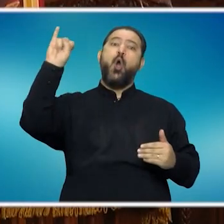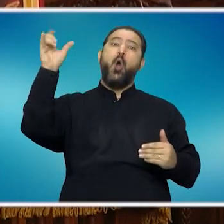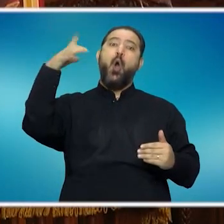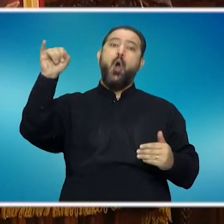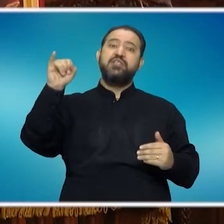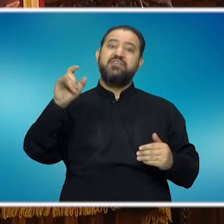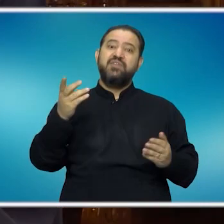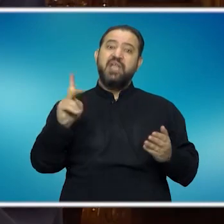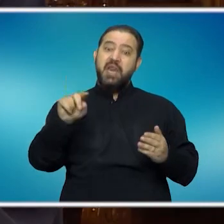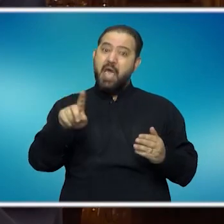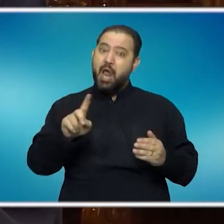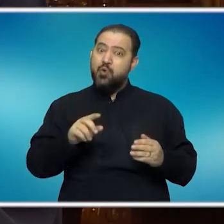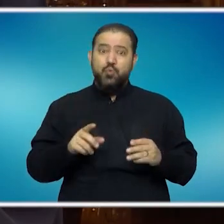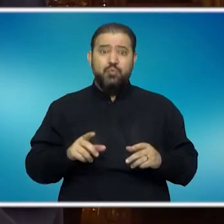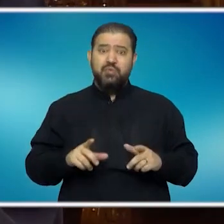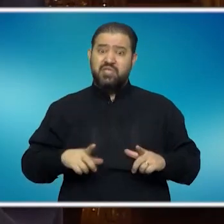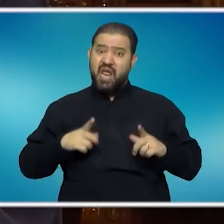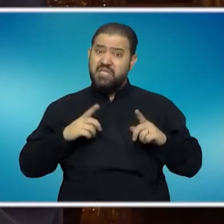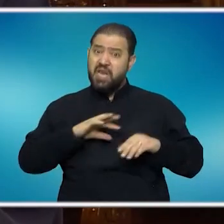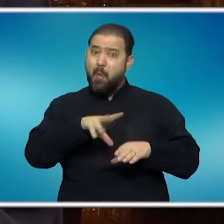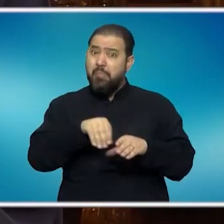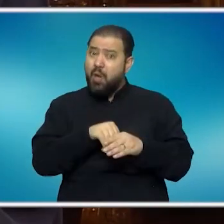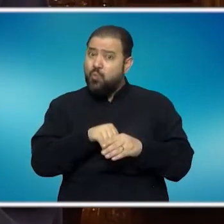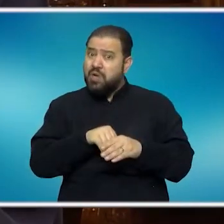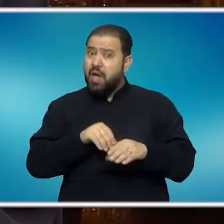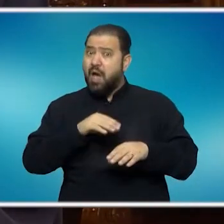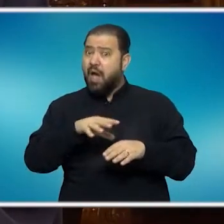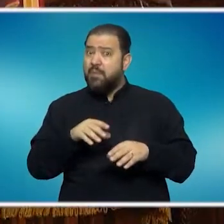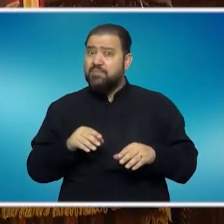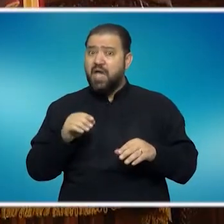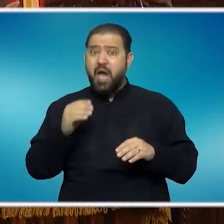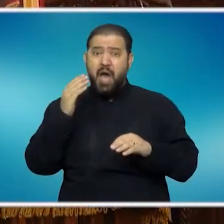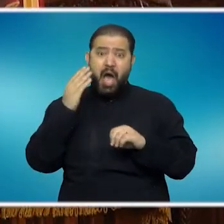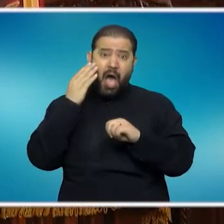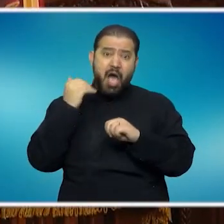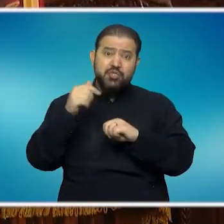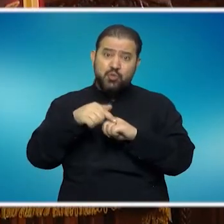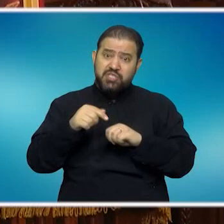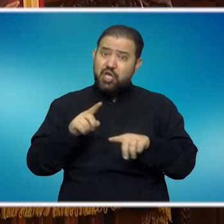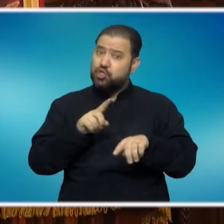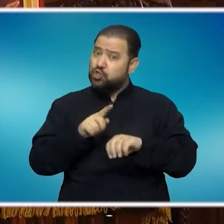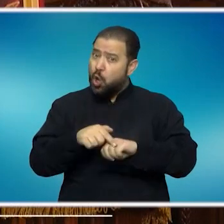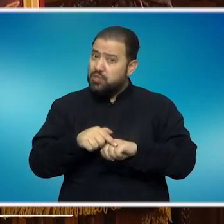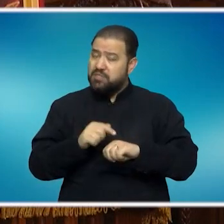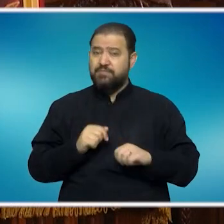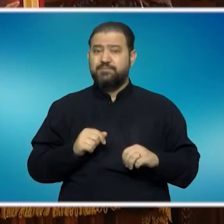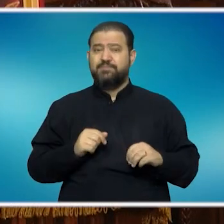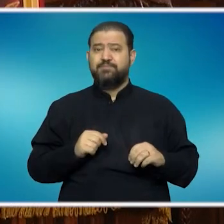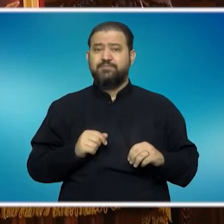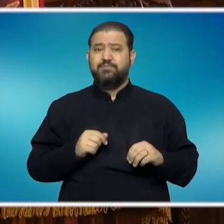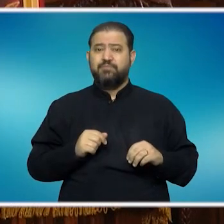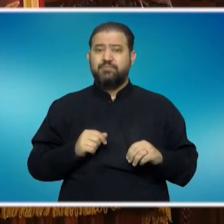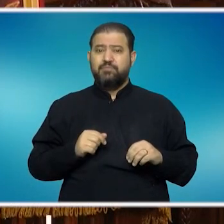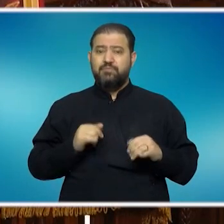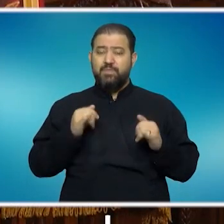fecioriei ei, dar rămăsese fecioară, era fecioară și va rămâne și în această taină fecioară. Această pururea feciorie, care este